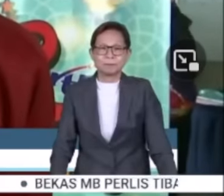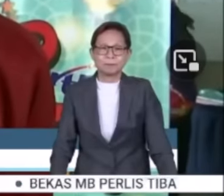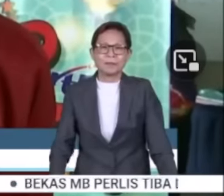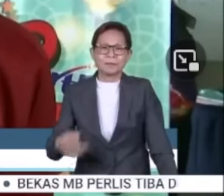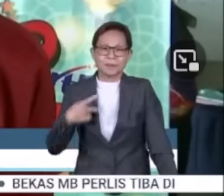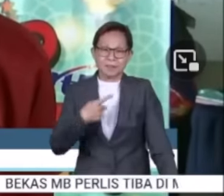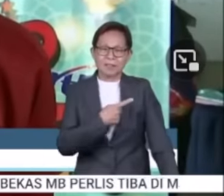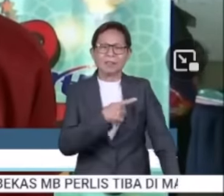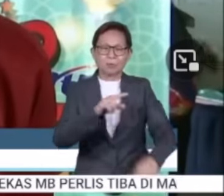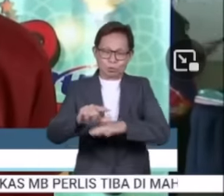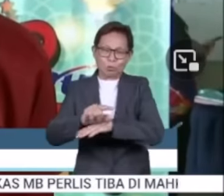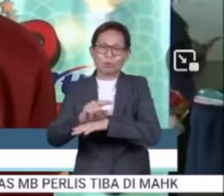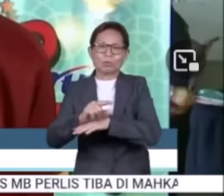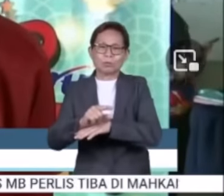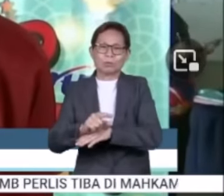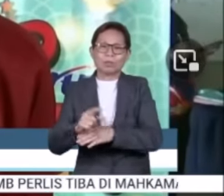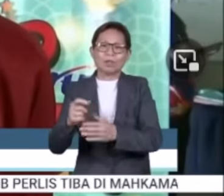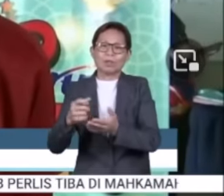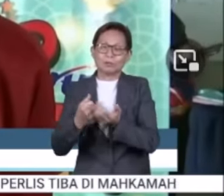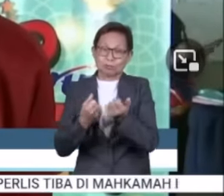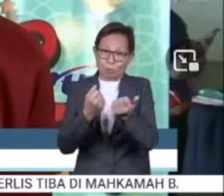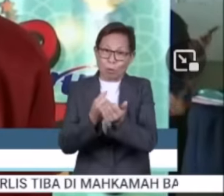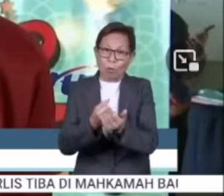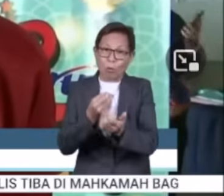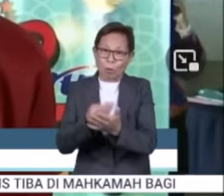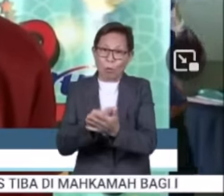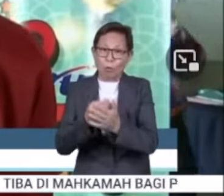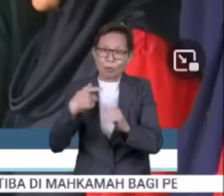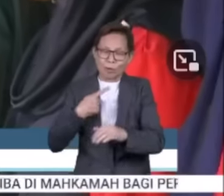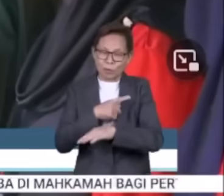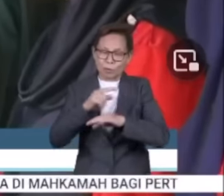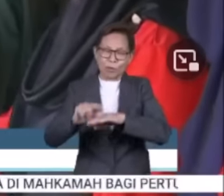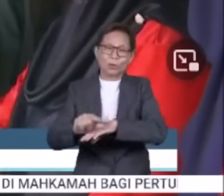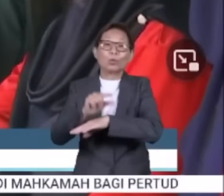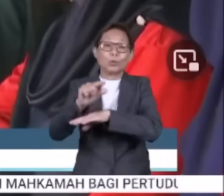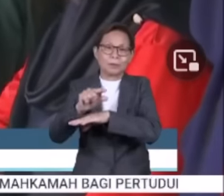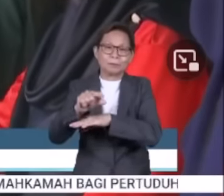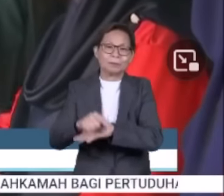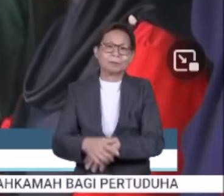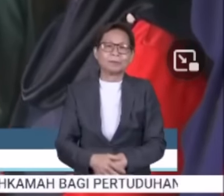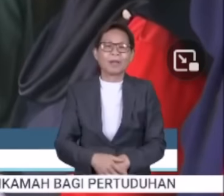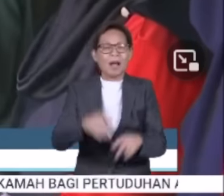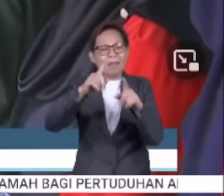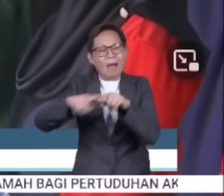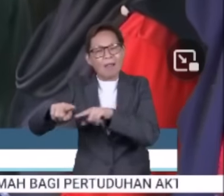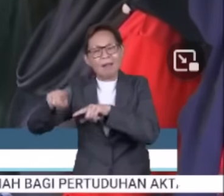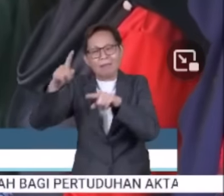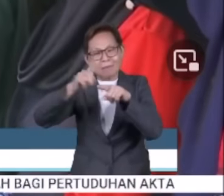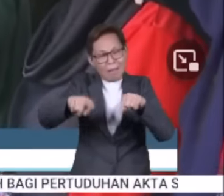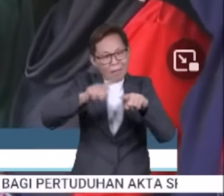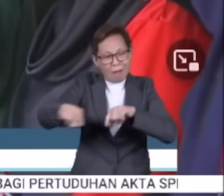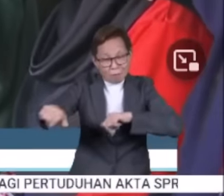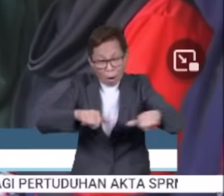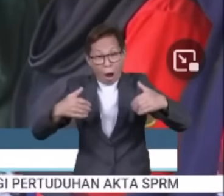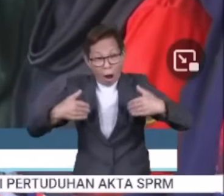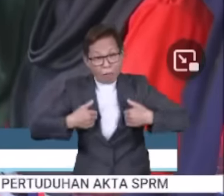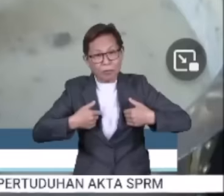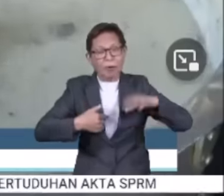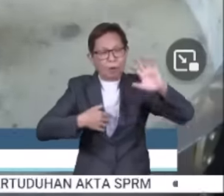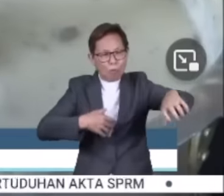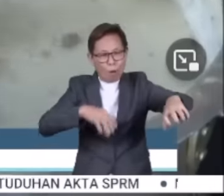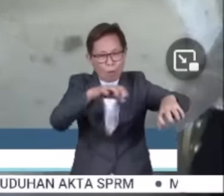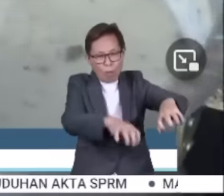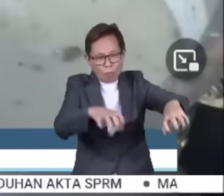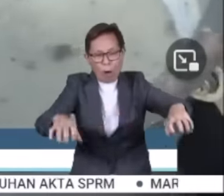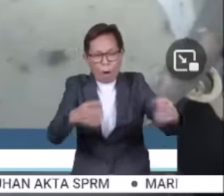ni kita boleh guna kan, keperluan kita untuk guna hari-hari kan. Pelbagai aktiviti turut diadakan di setiap lokasi